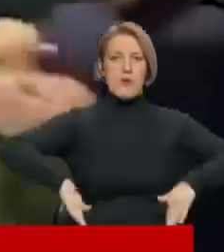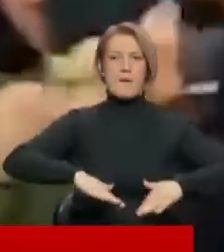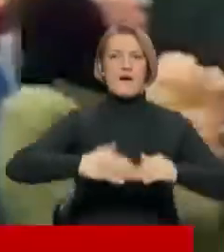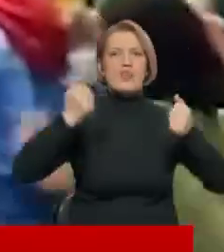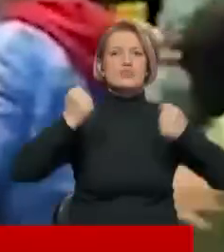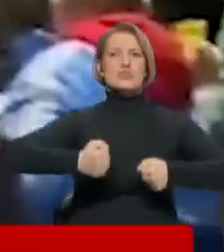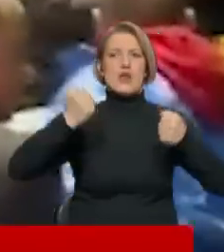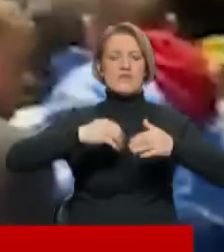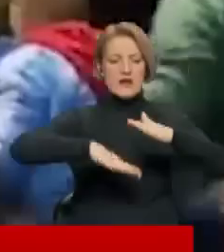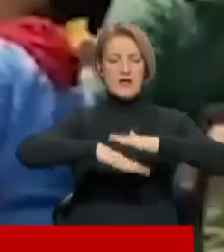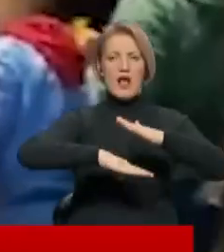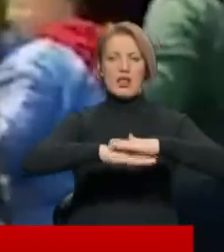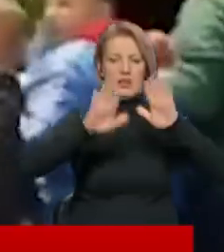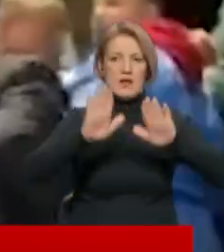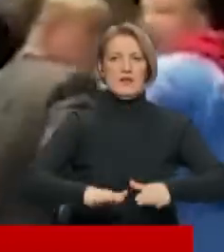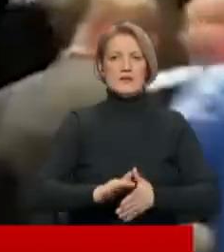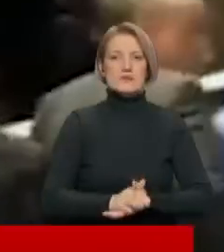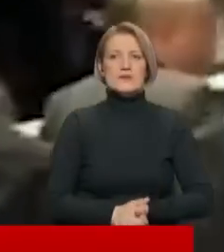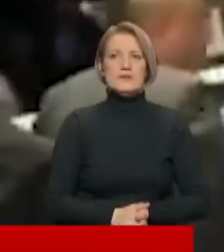bariyerin altında kaldı